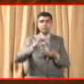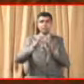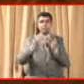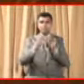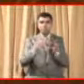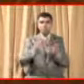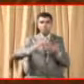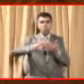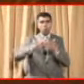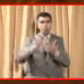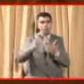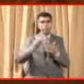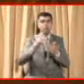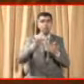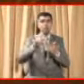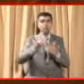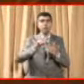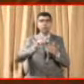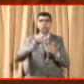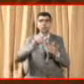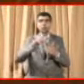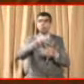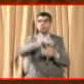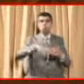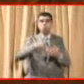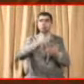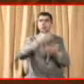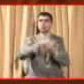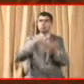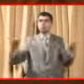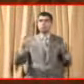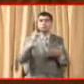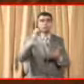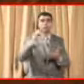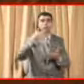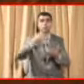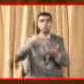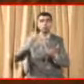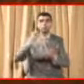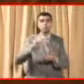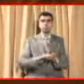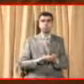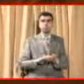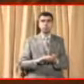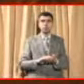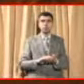جميع الاحتياطات باش يكون السوق ديالنا مول. اولا عندنا احتياطي